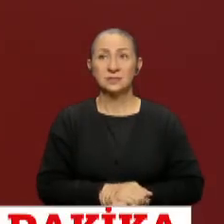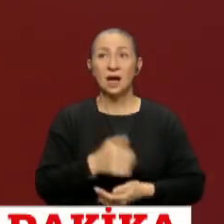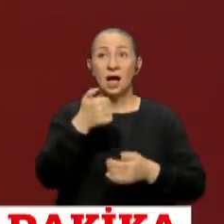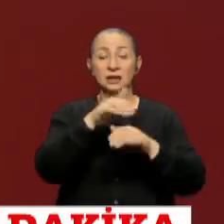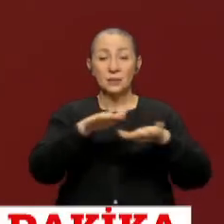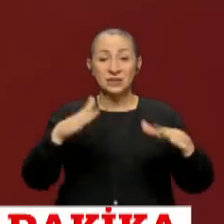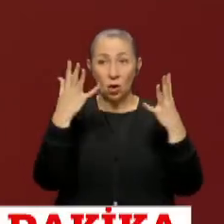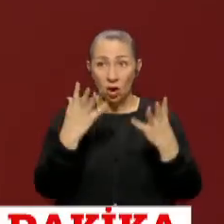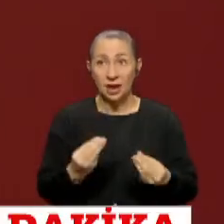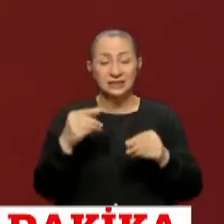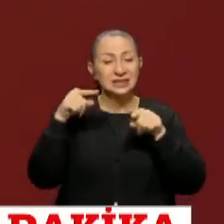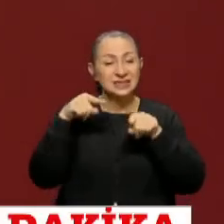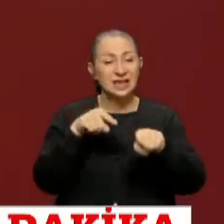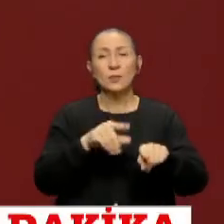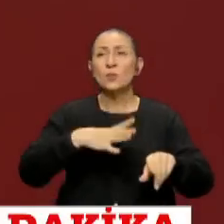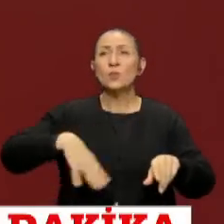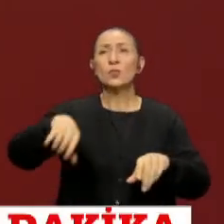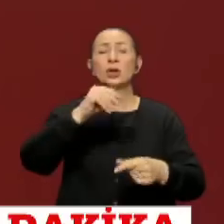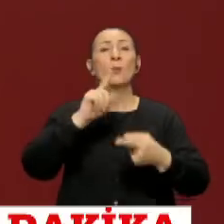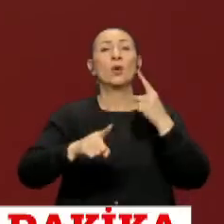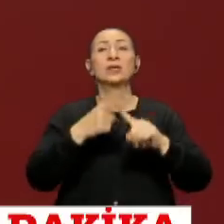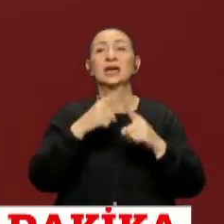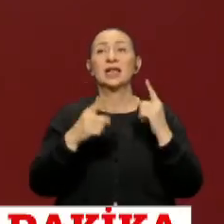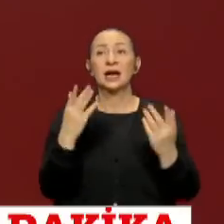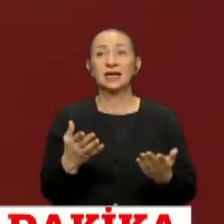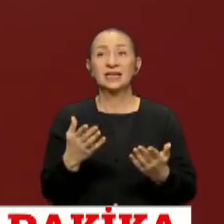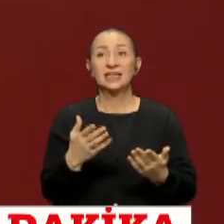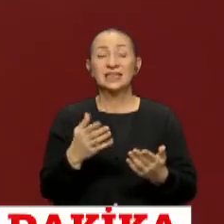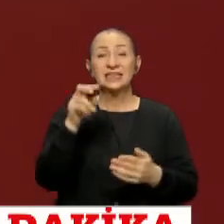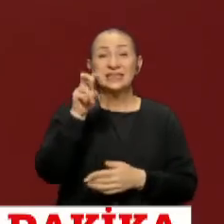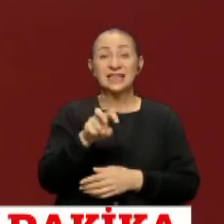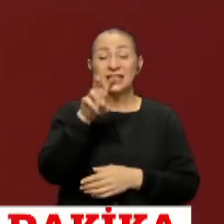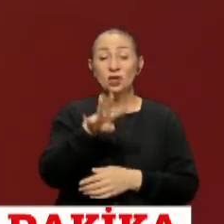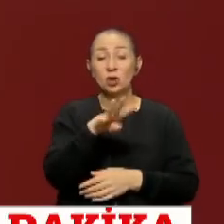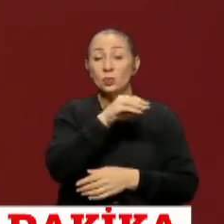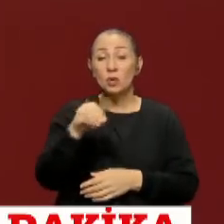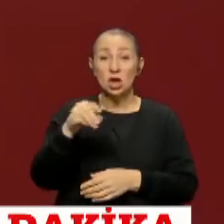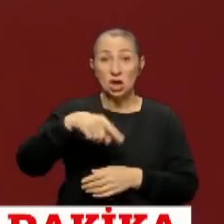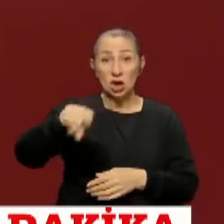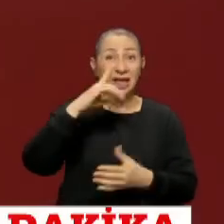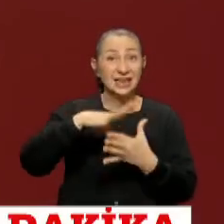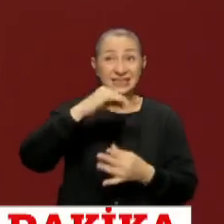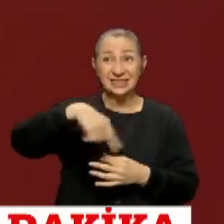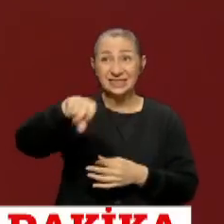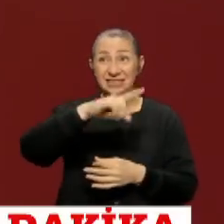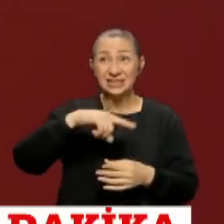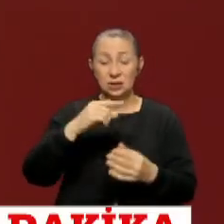Altılı masa olarak takip ettiğimiz bütün politikalar 84 milyon